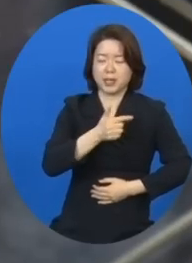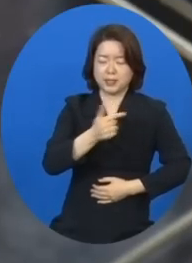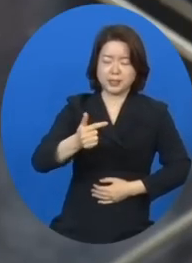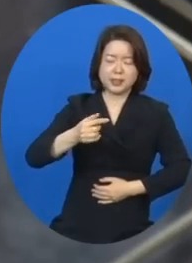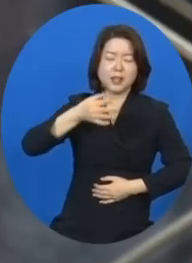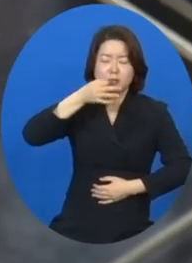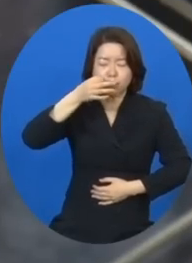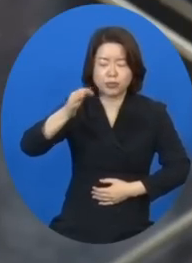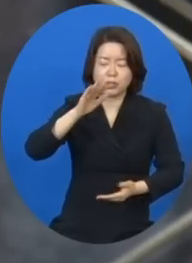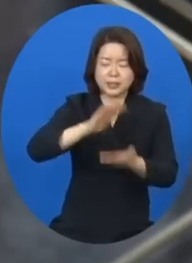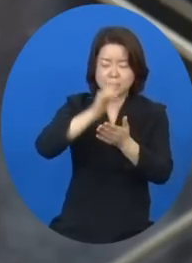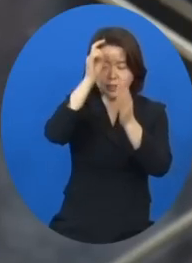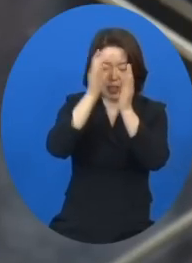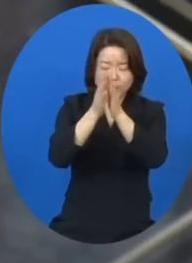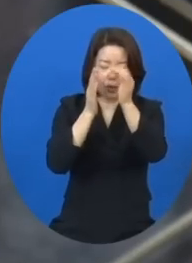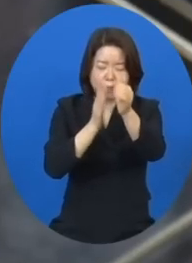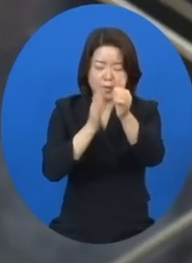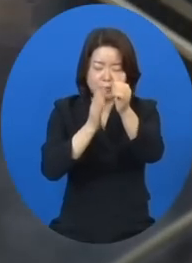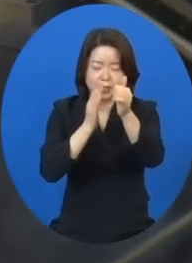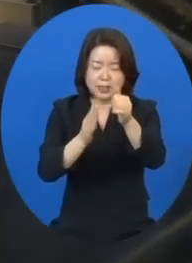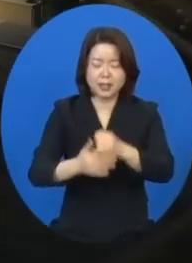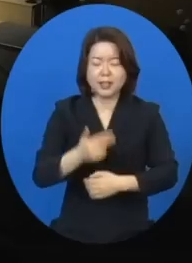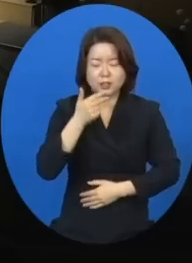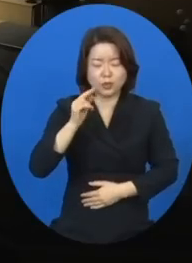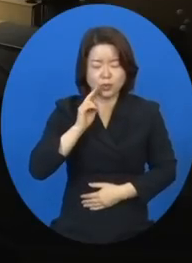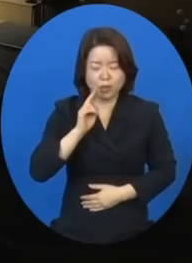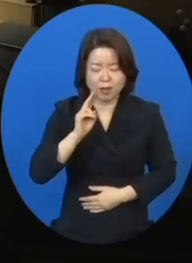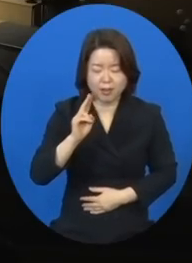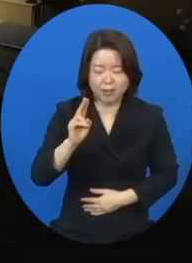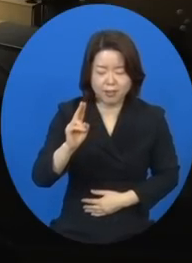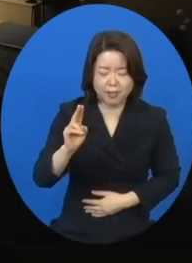뜨겁게 기도하며 나아갑니다. 주여,